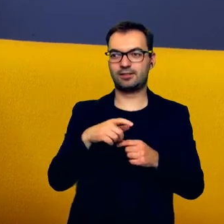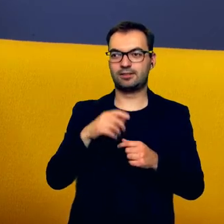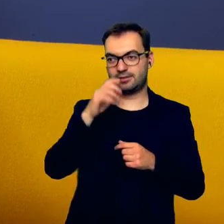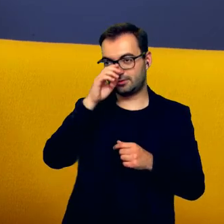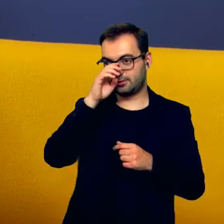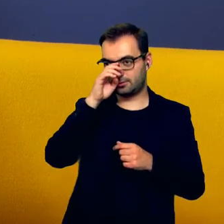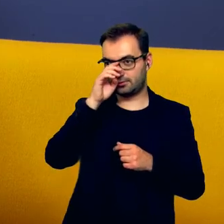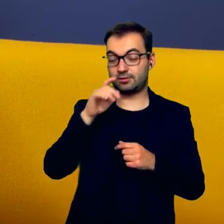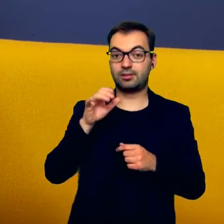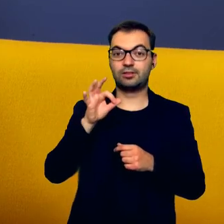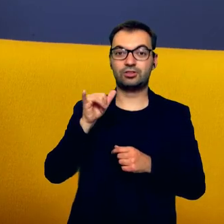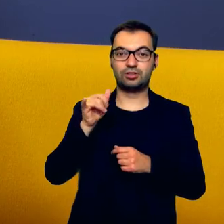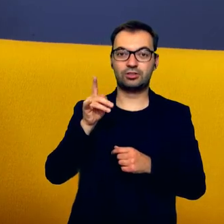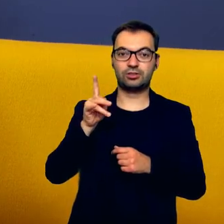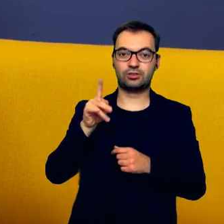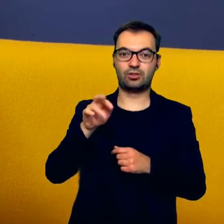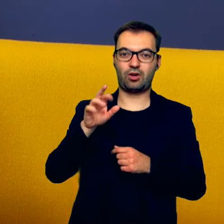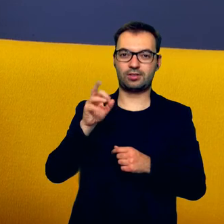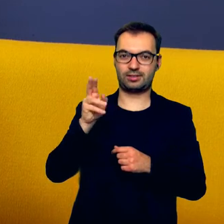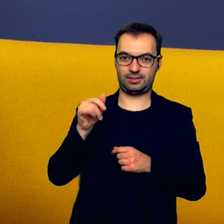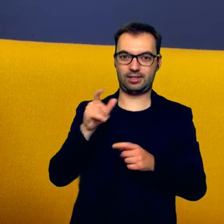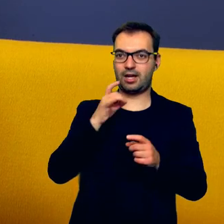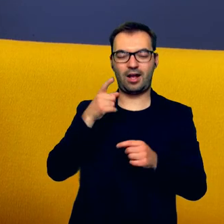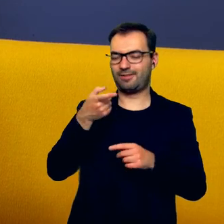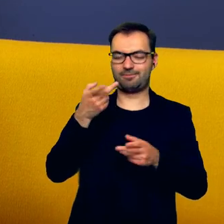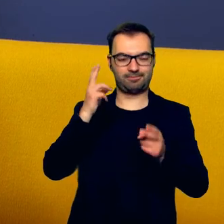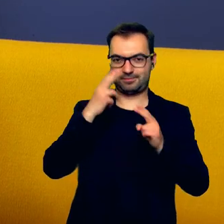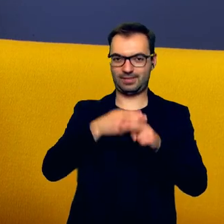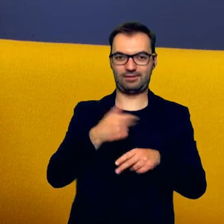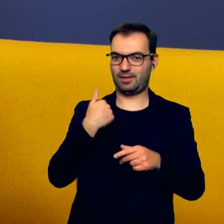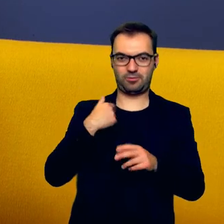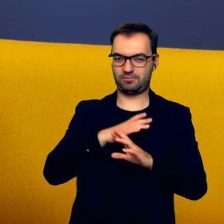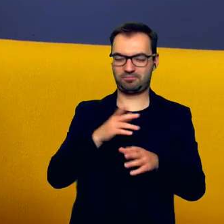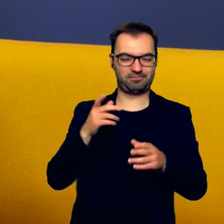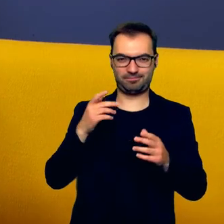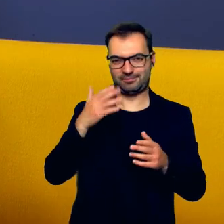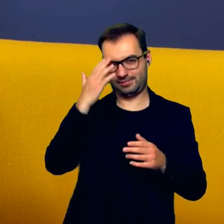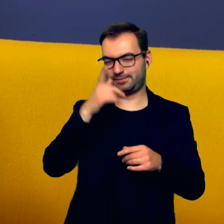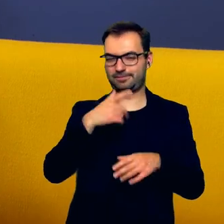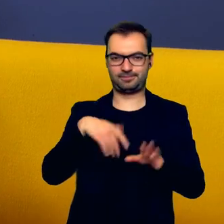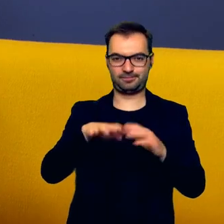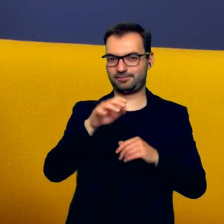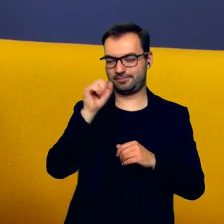przed Władysławem Sikorskim, który jednak nie dał się zwieść ich